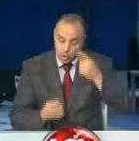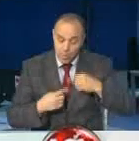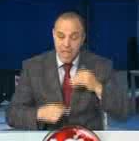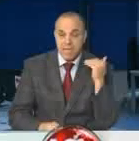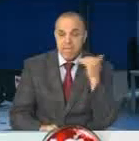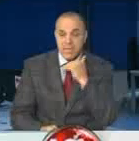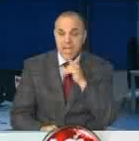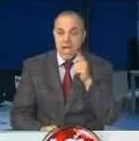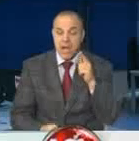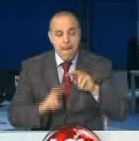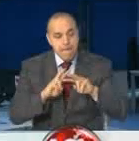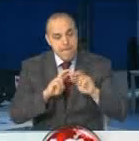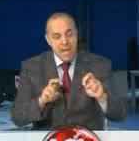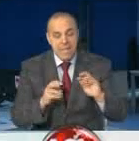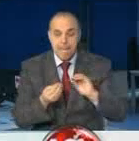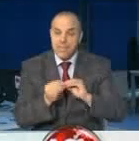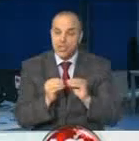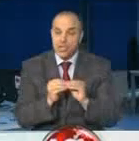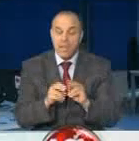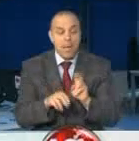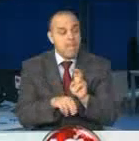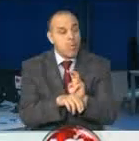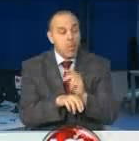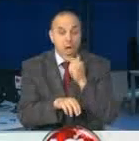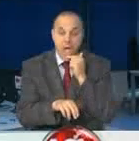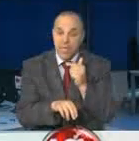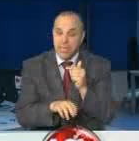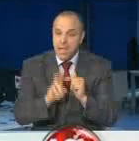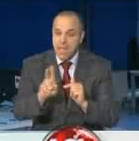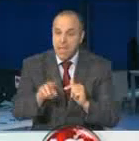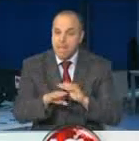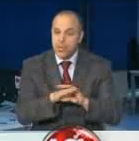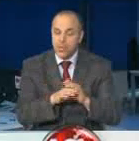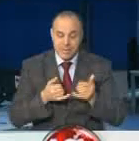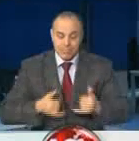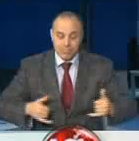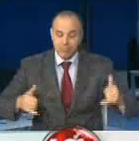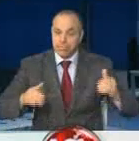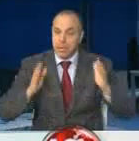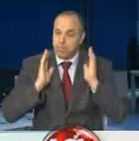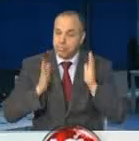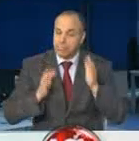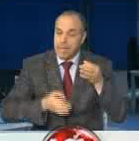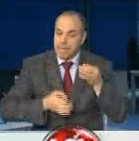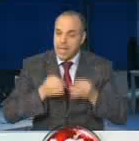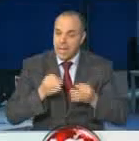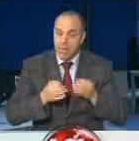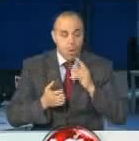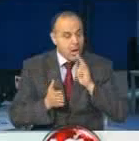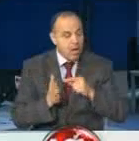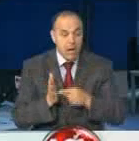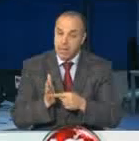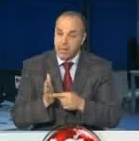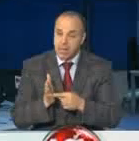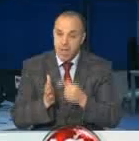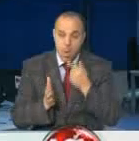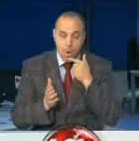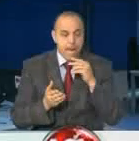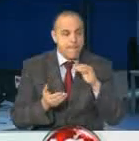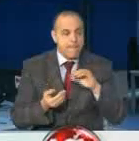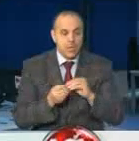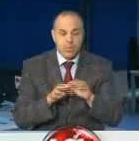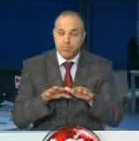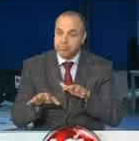طارئا وذلك لتدارس الأزمة المتعلقة بمسار تركيز المجلس الأعلى للقضاء والقرارات